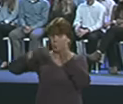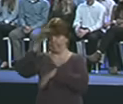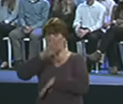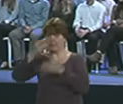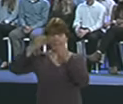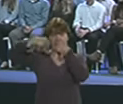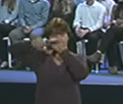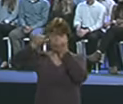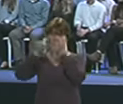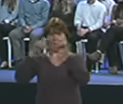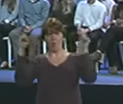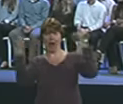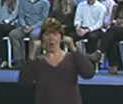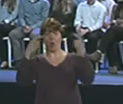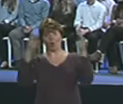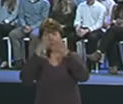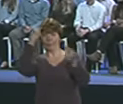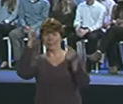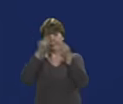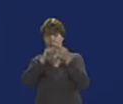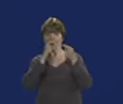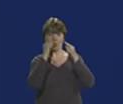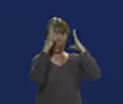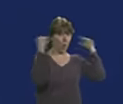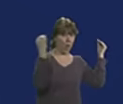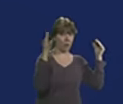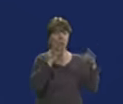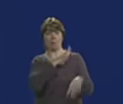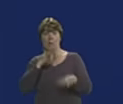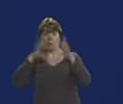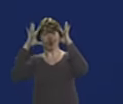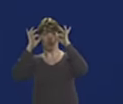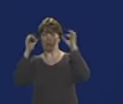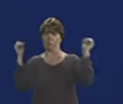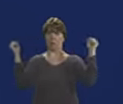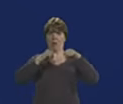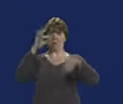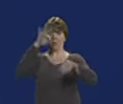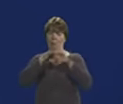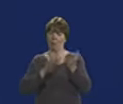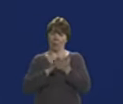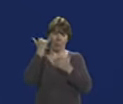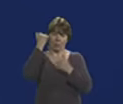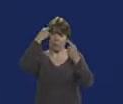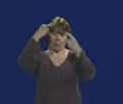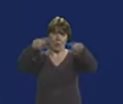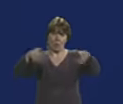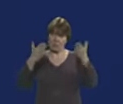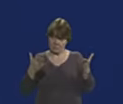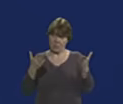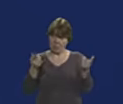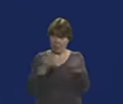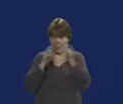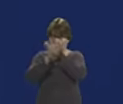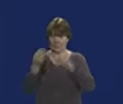française pour un accord électoral entre M. Hollande et Mme Joly. Ce n'est pas ma conception de la politique et